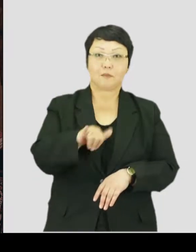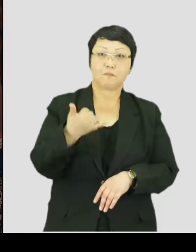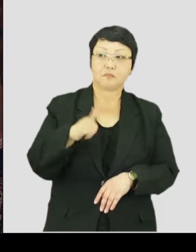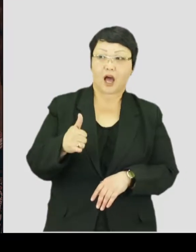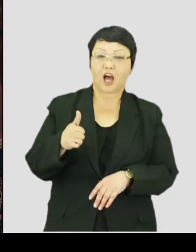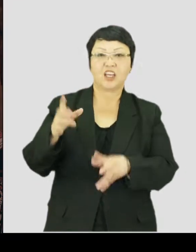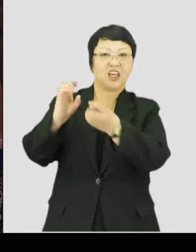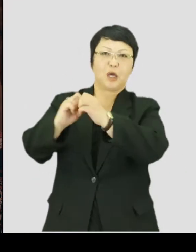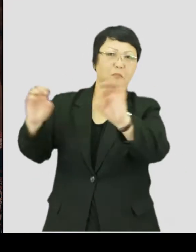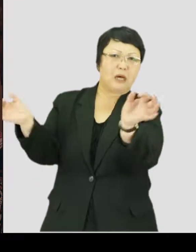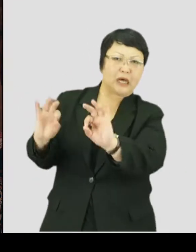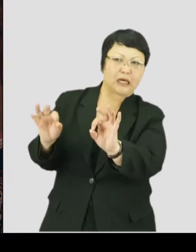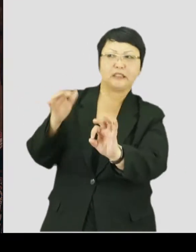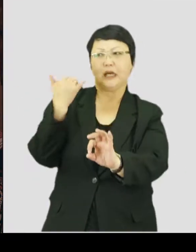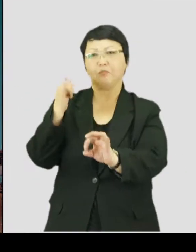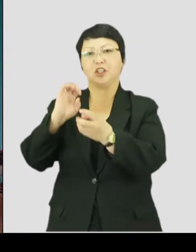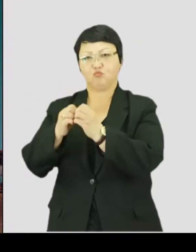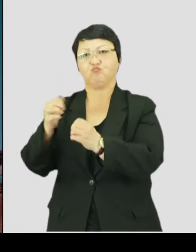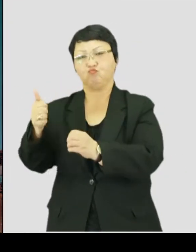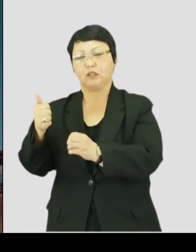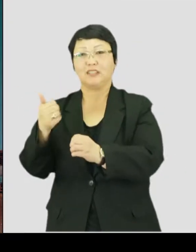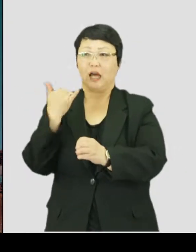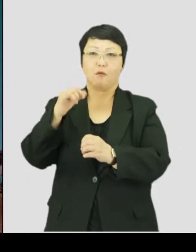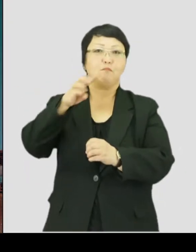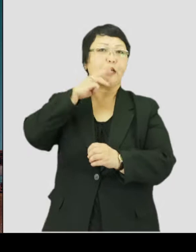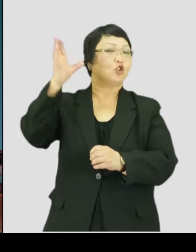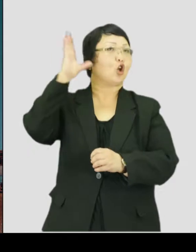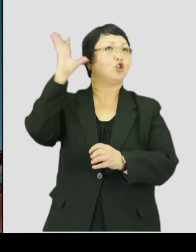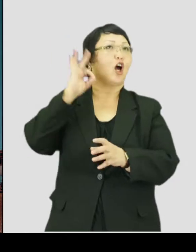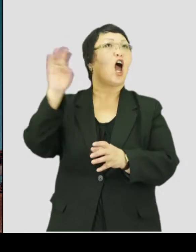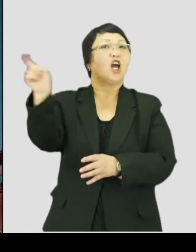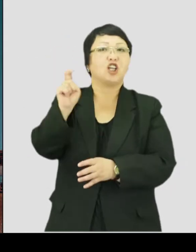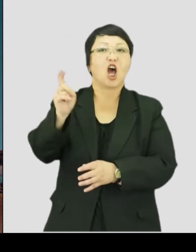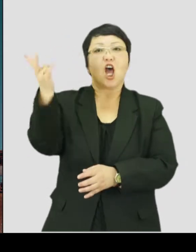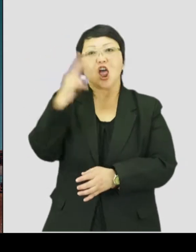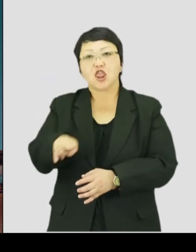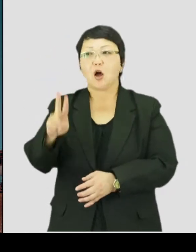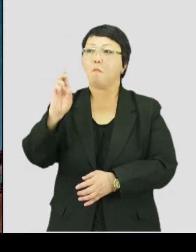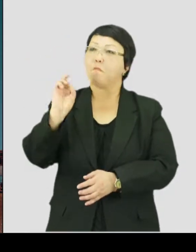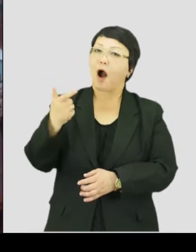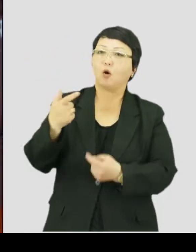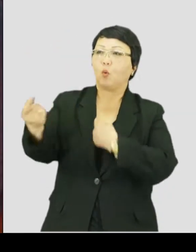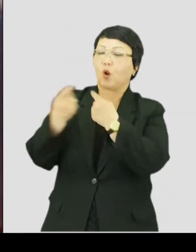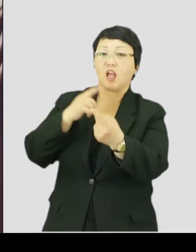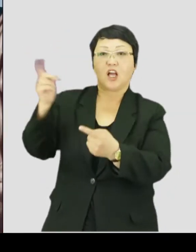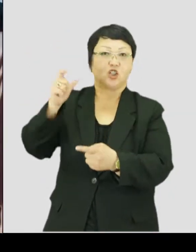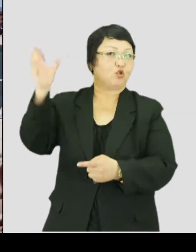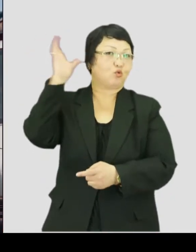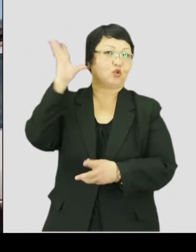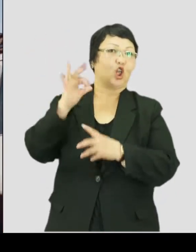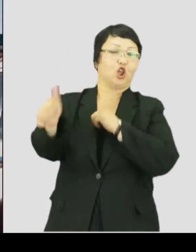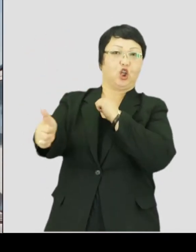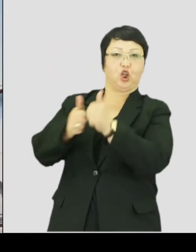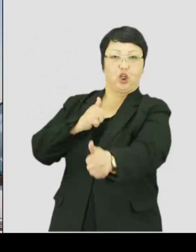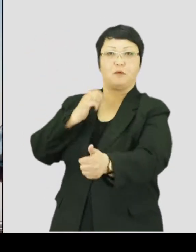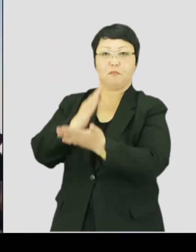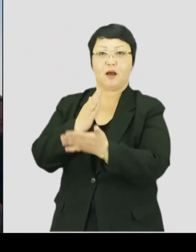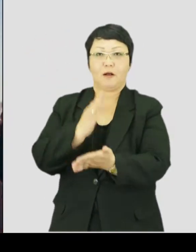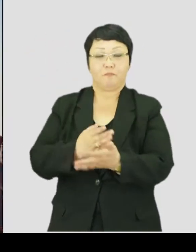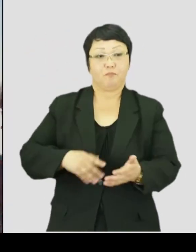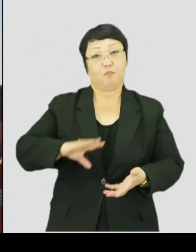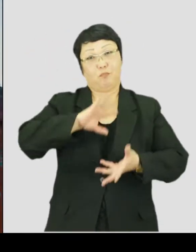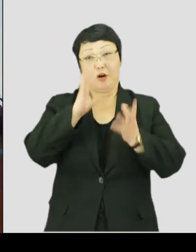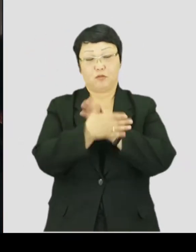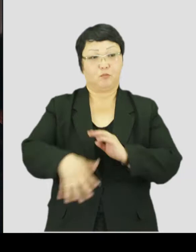заримдаа болохгүй үе байдаг юм шиг байна. Заримдаа бид нар ч гэсэн мэдээлэл нөгөө авч таагүйгээс очиж чадахгүй үе байгаа л да. Тэгээ ер нь